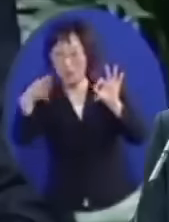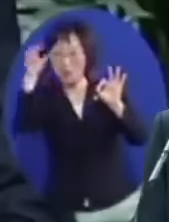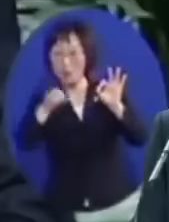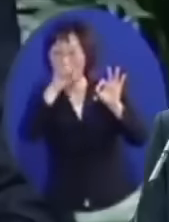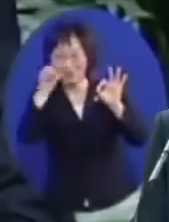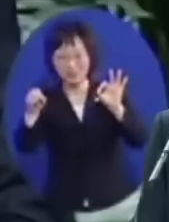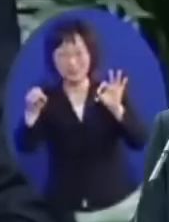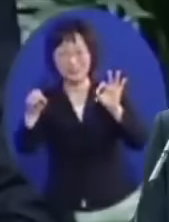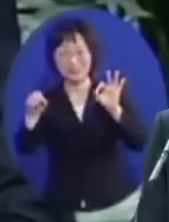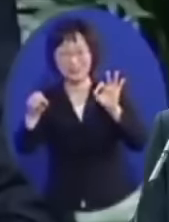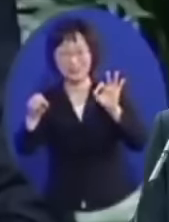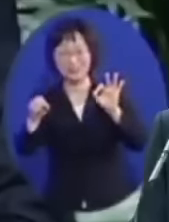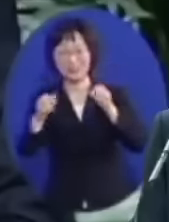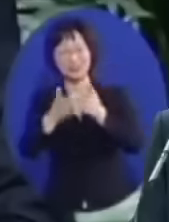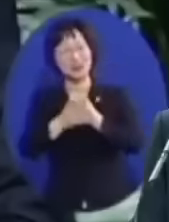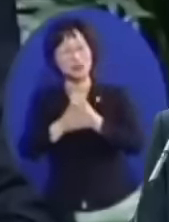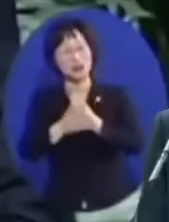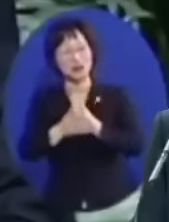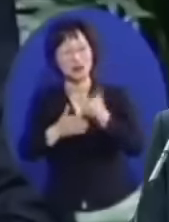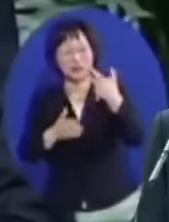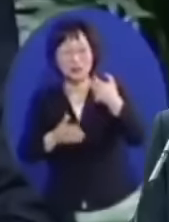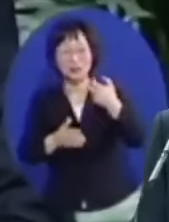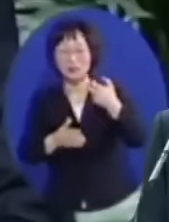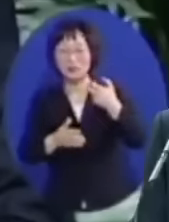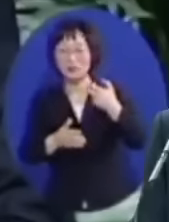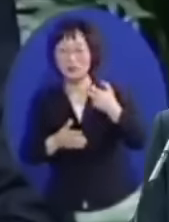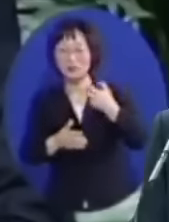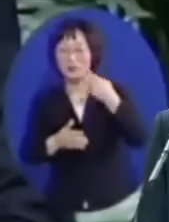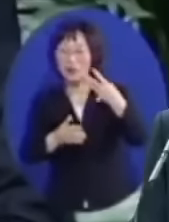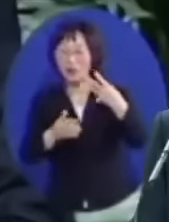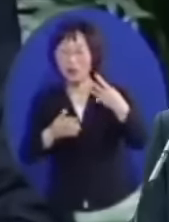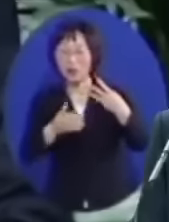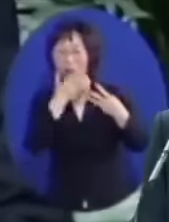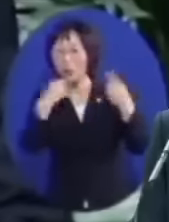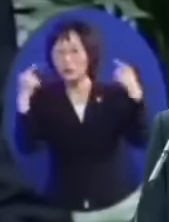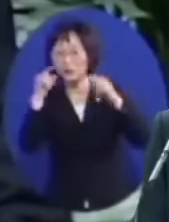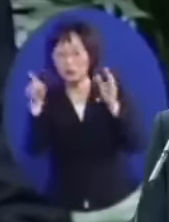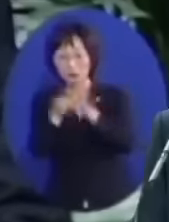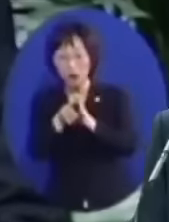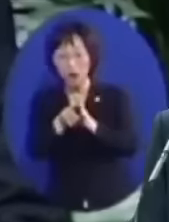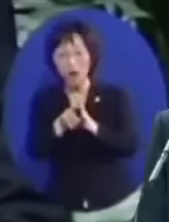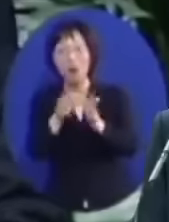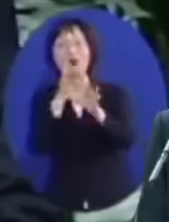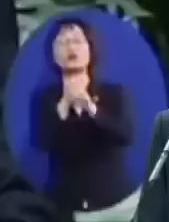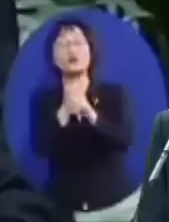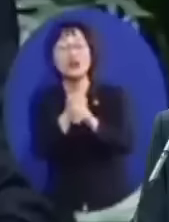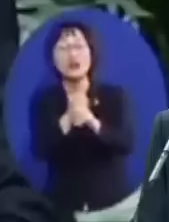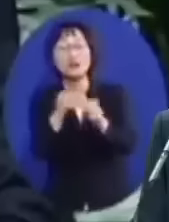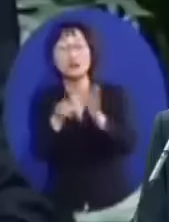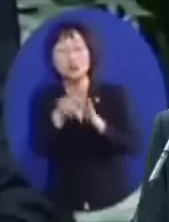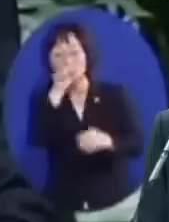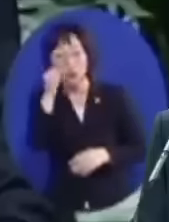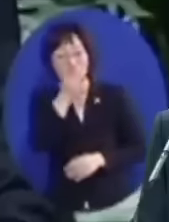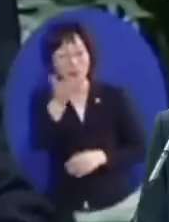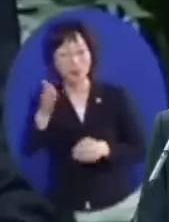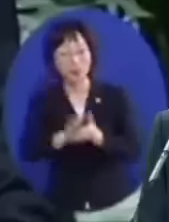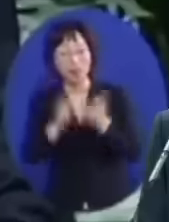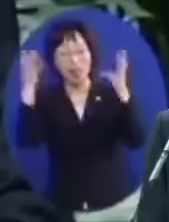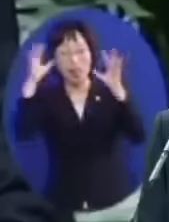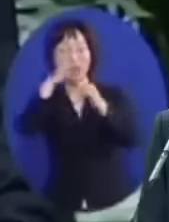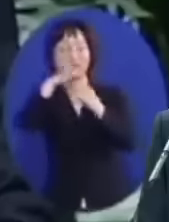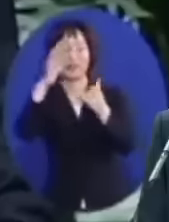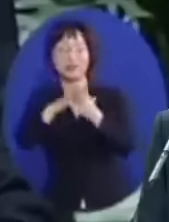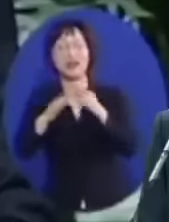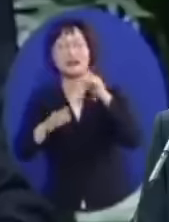0.4%밖에 70이 넘은 거는 복음을 받으려 않는다. 그러면 언제 복음을 받으려냐? 어린 나이 한